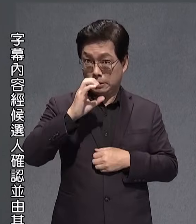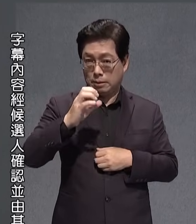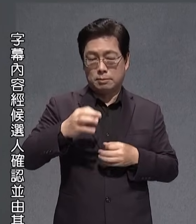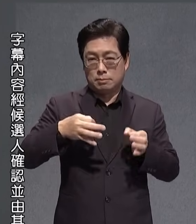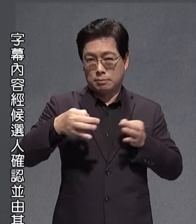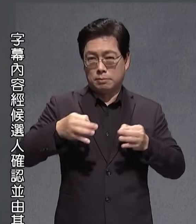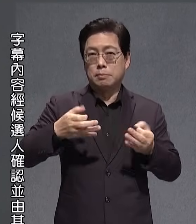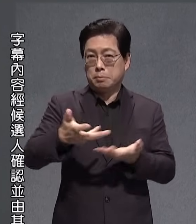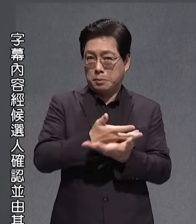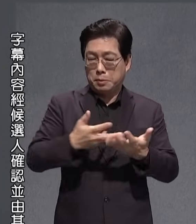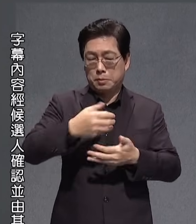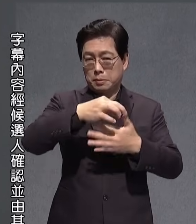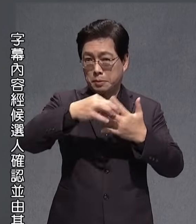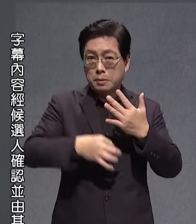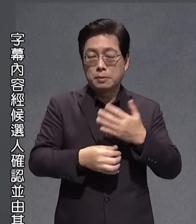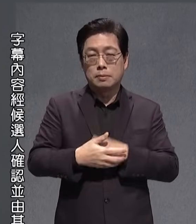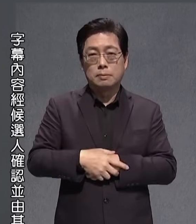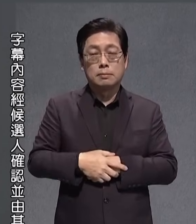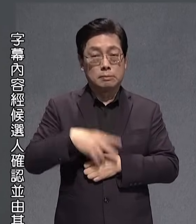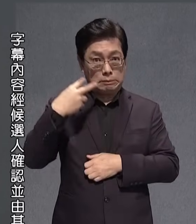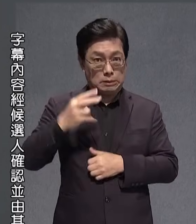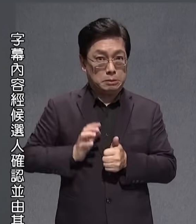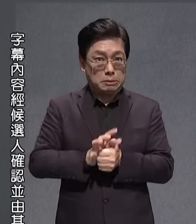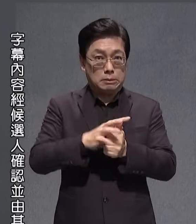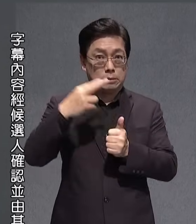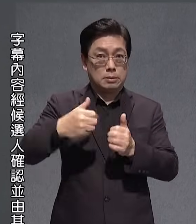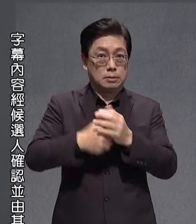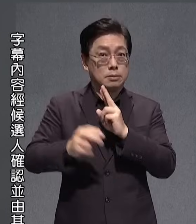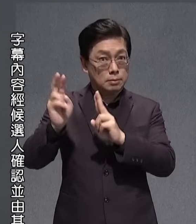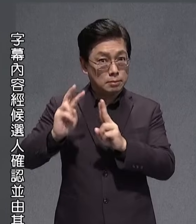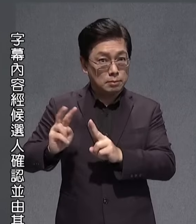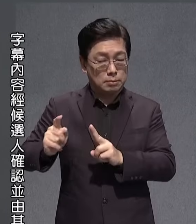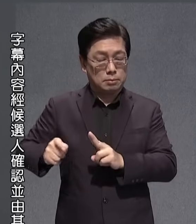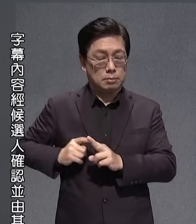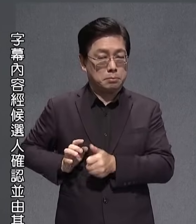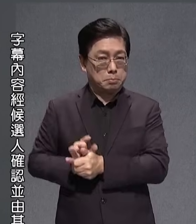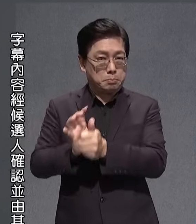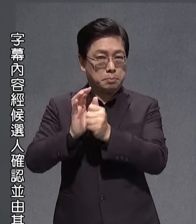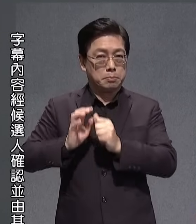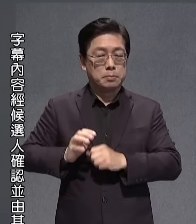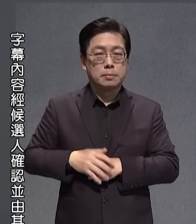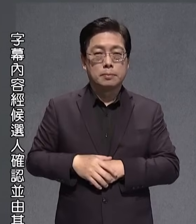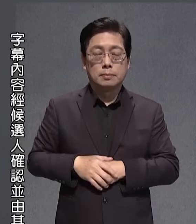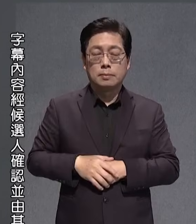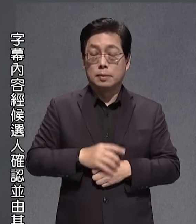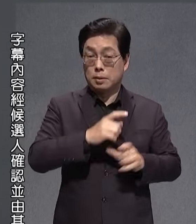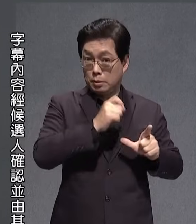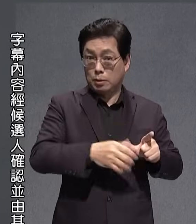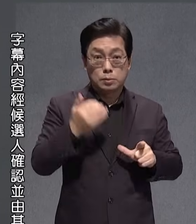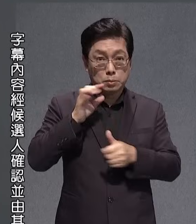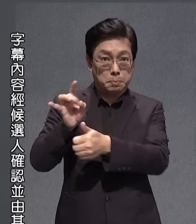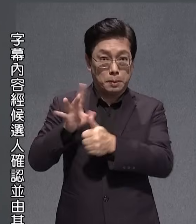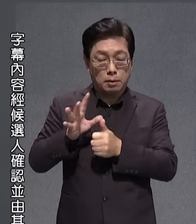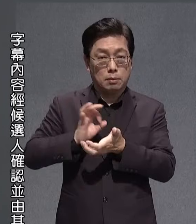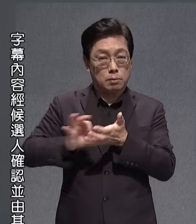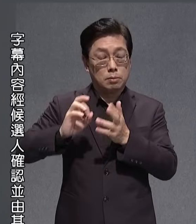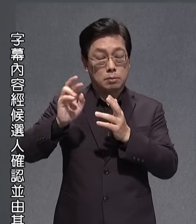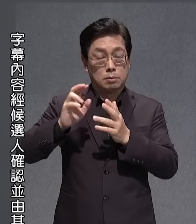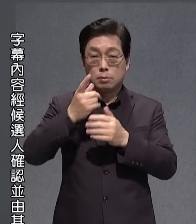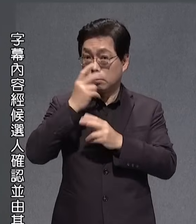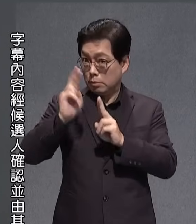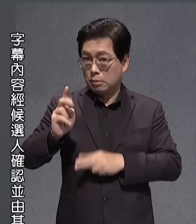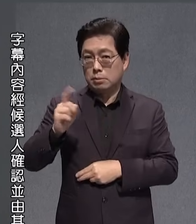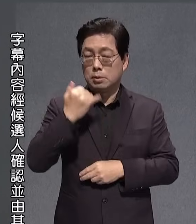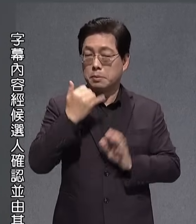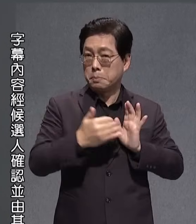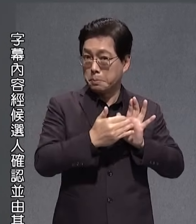度，同时推动再生能源的发展，让企业要用绿电才有办法